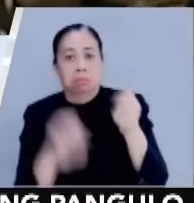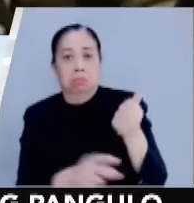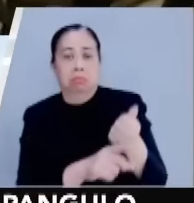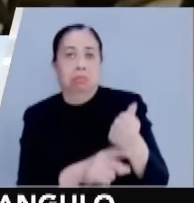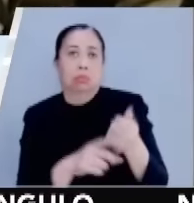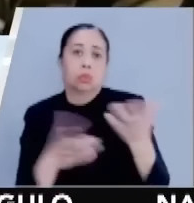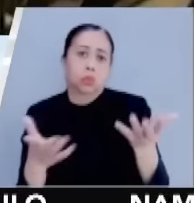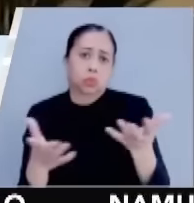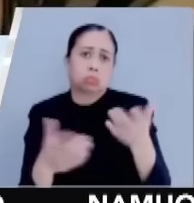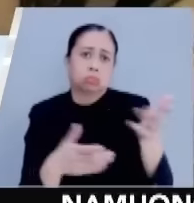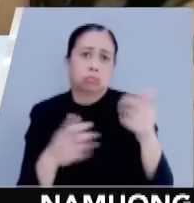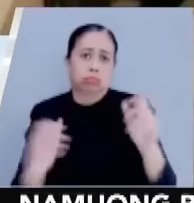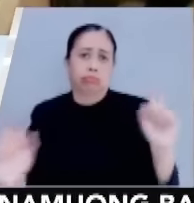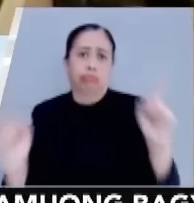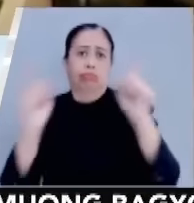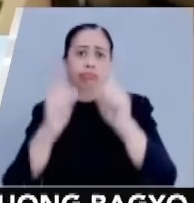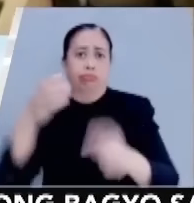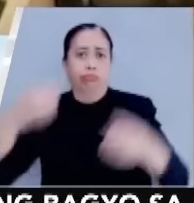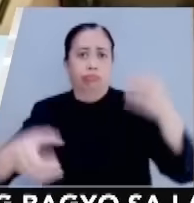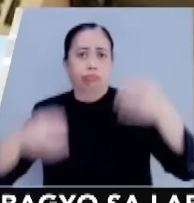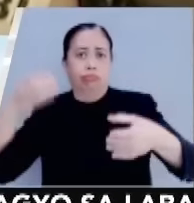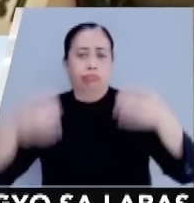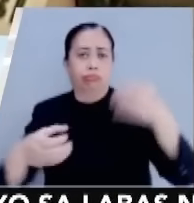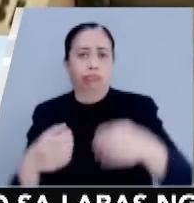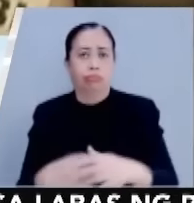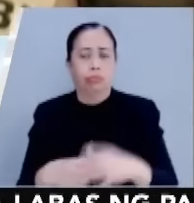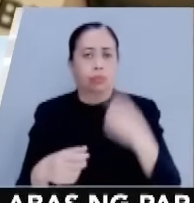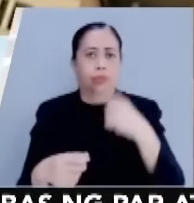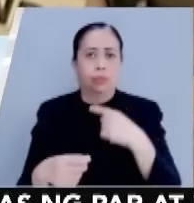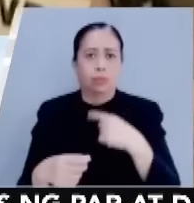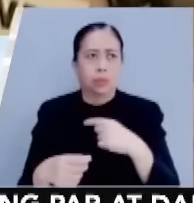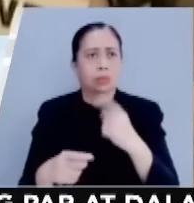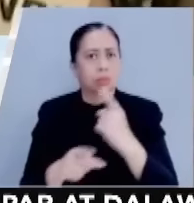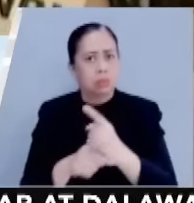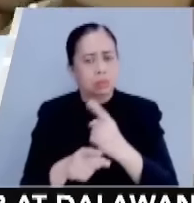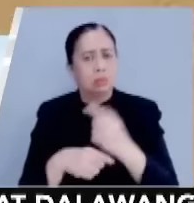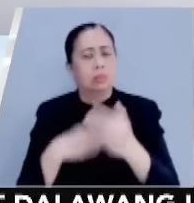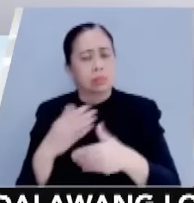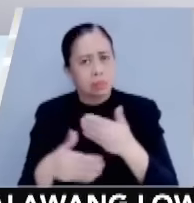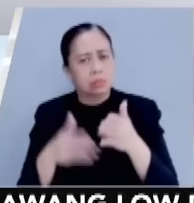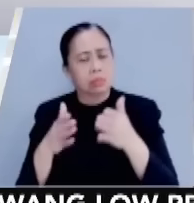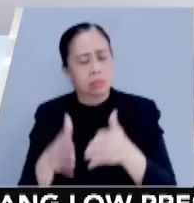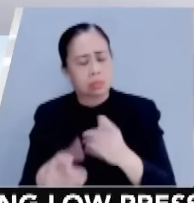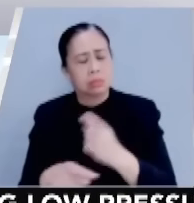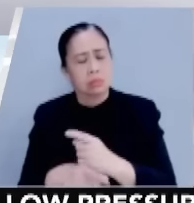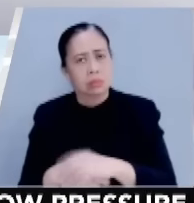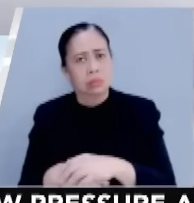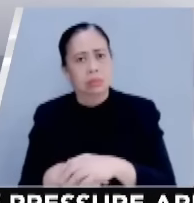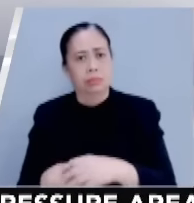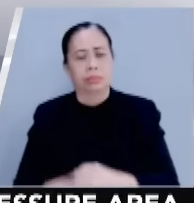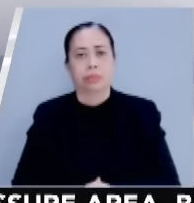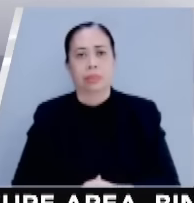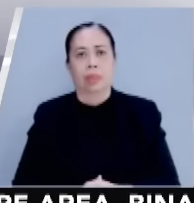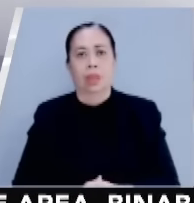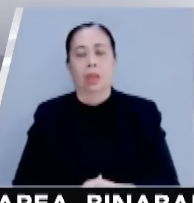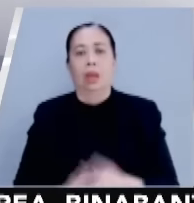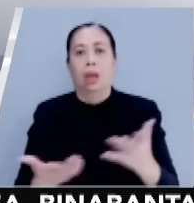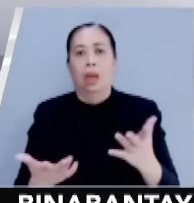in court. Pero ito, tiwala kayo na ito dumaan sa tamang proseso? Opo. The parliamentary